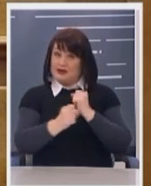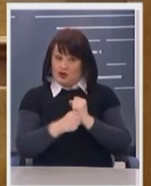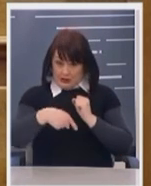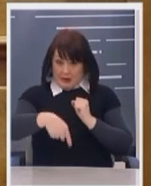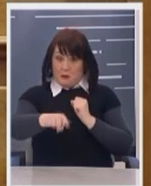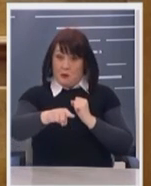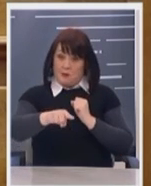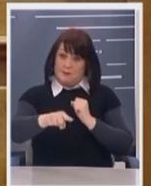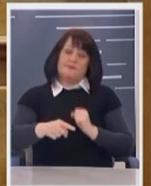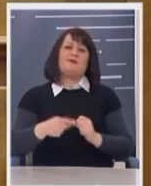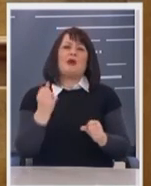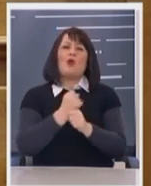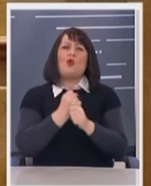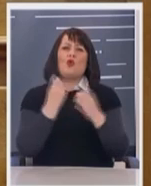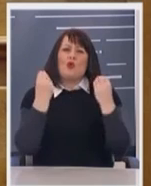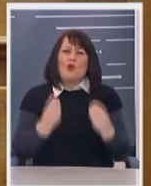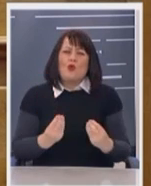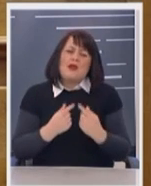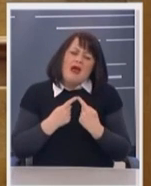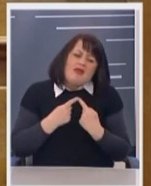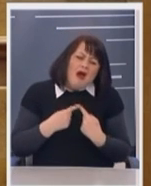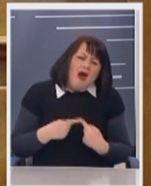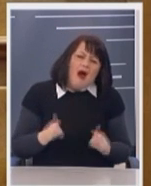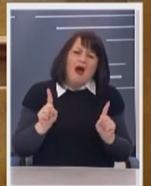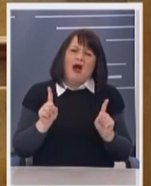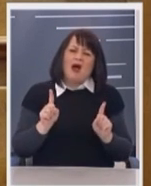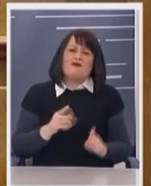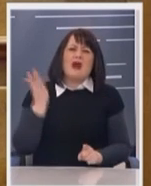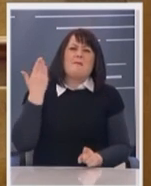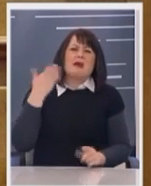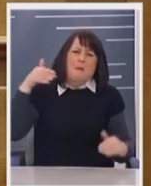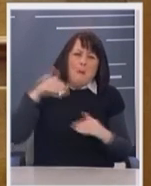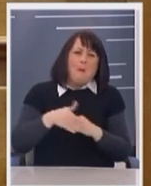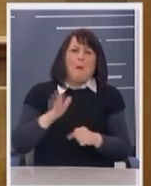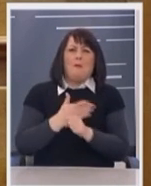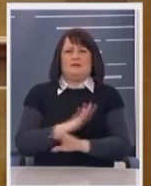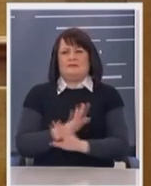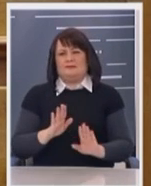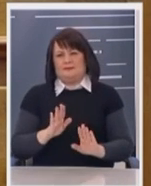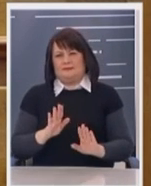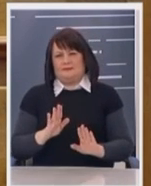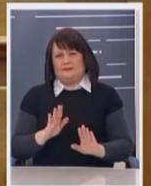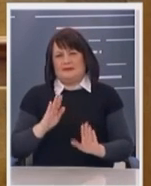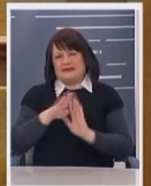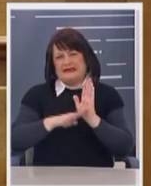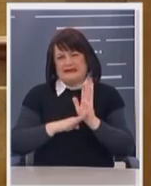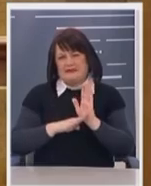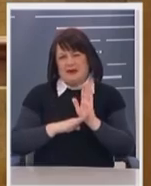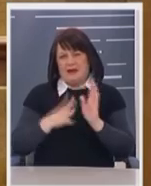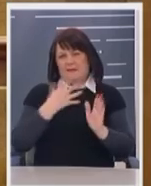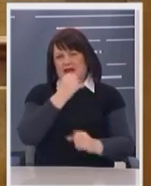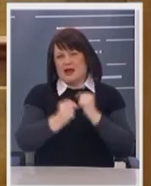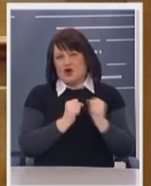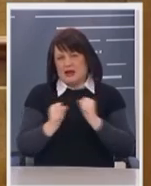σήμερα θα είναι ένα έργο ασύγκριτο σε σχέση με την κατεδάφιση που υπέστη το δημόσιο σύστημα υγείας την πενταετία της κρίσης